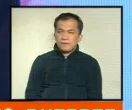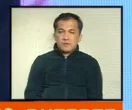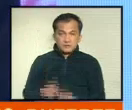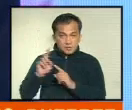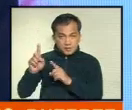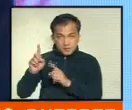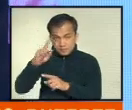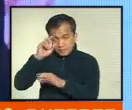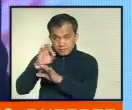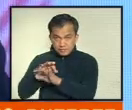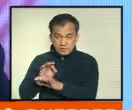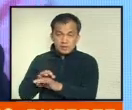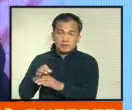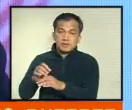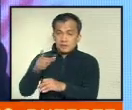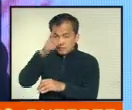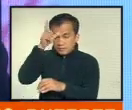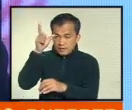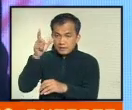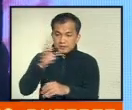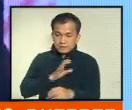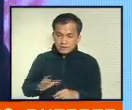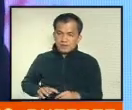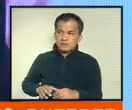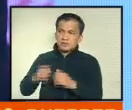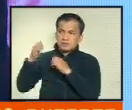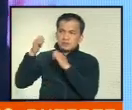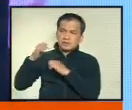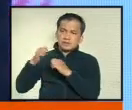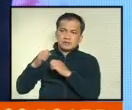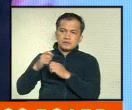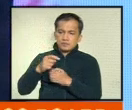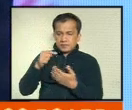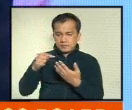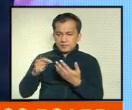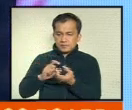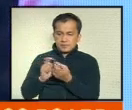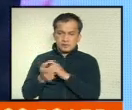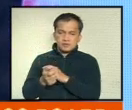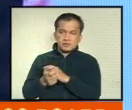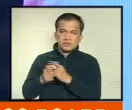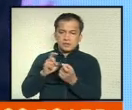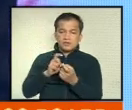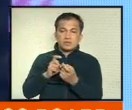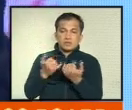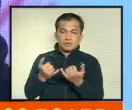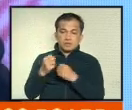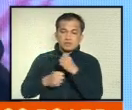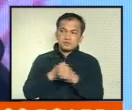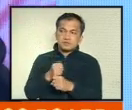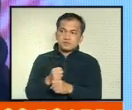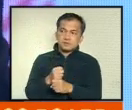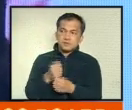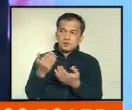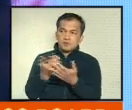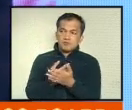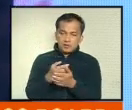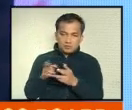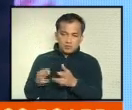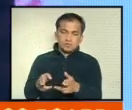Sa mga deboto ng Itim na Nazareno, asahan na pong ilang pagbabagong ipatutupad para sa translasyon ngayong taon. Bukod sa bagong